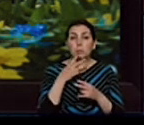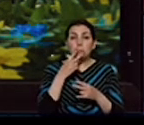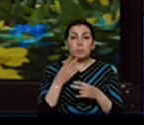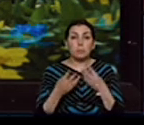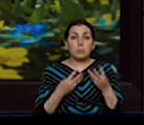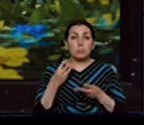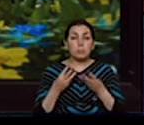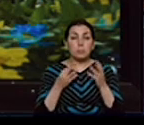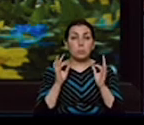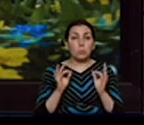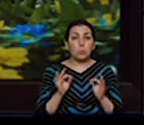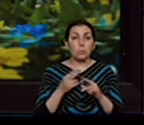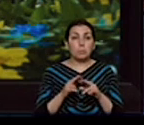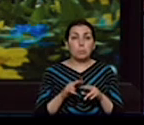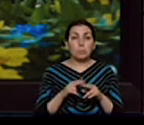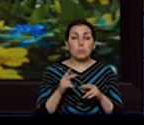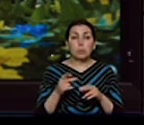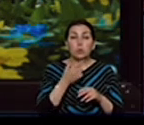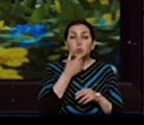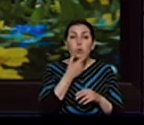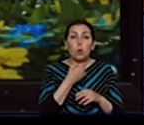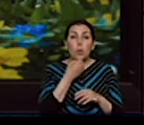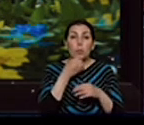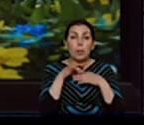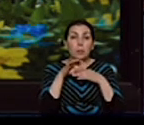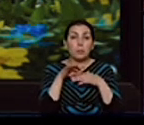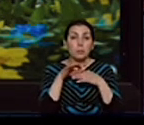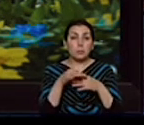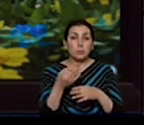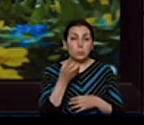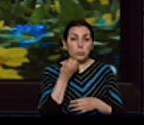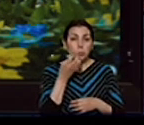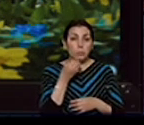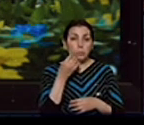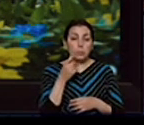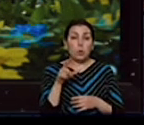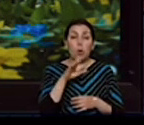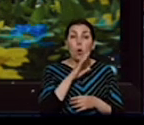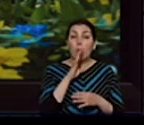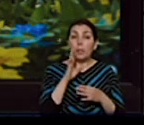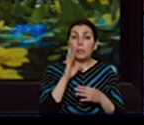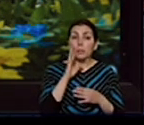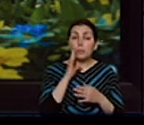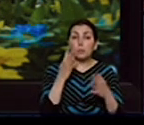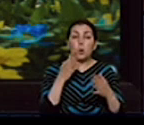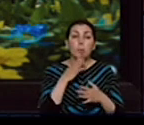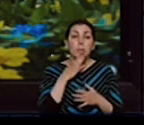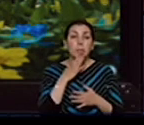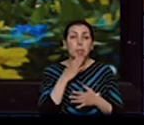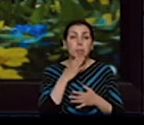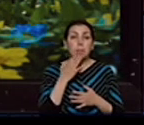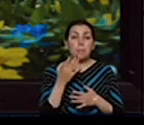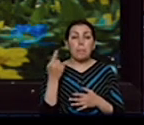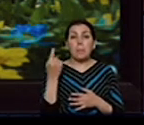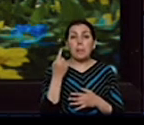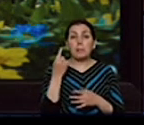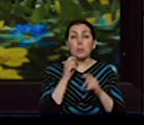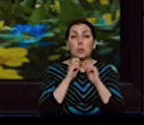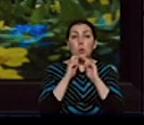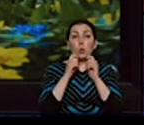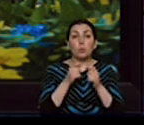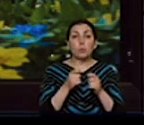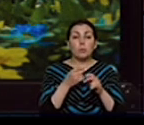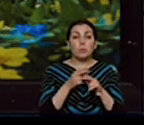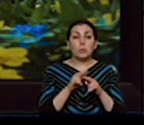bahri dil ochiladi, to'g'rimi? Chunki u go'zallik elchisi deyiladi. Ko'proq onajonlarimizga, ko'proq qizlarga birinchi